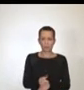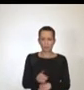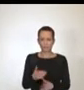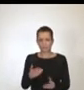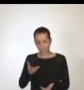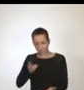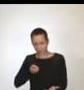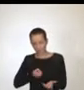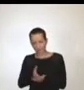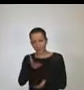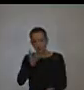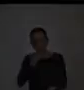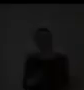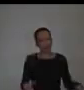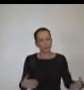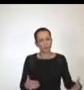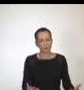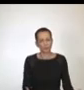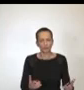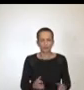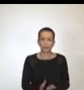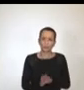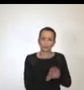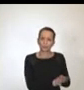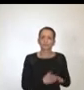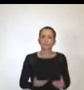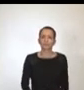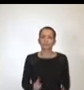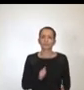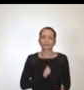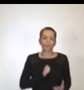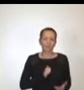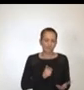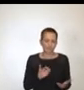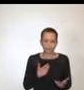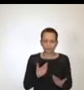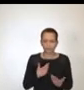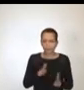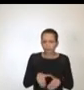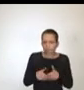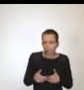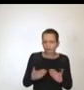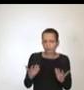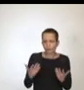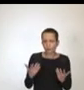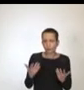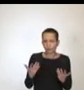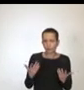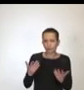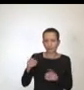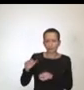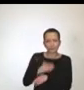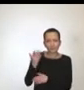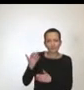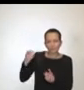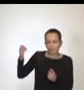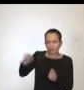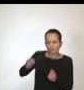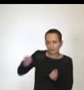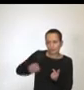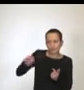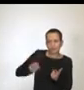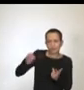insuffisamment informé de l'organisme. Maintenant, je vais poursuivre avec l'ensemble des faits qui sont relevés concernant